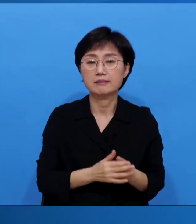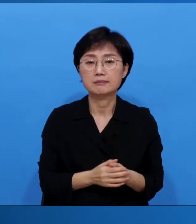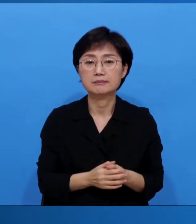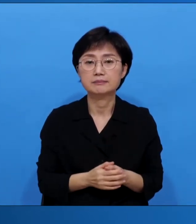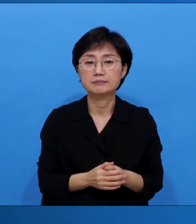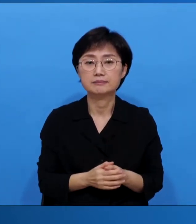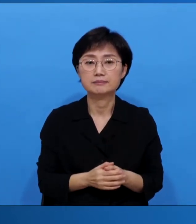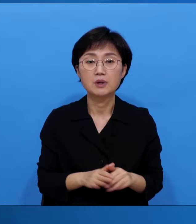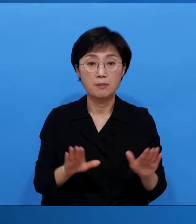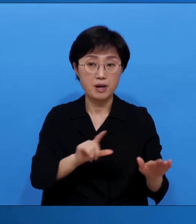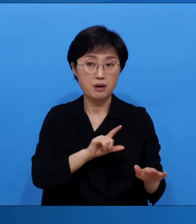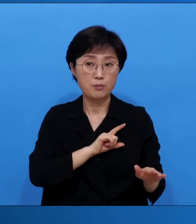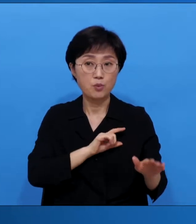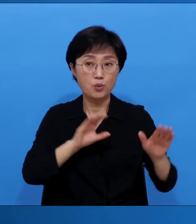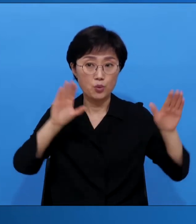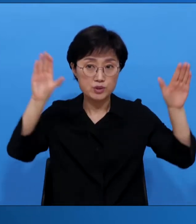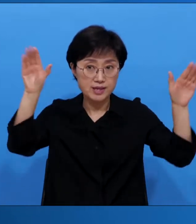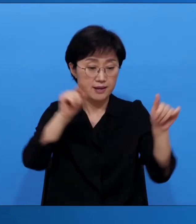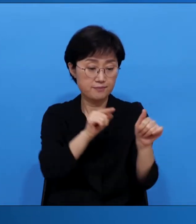모세가